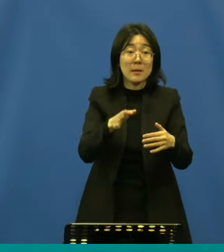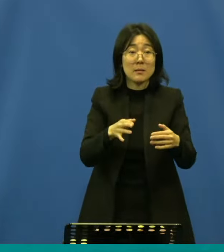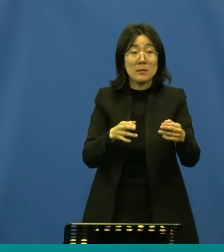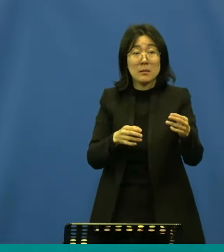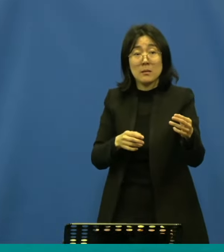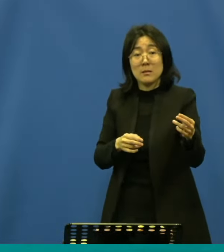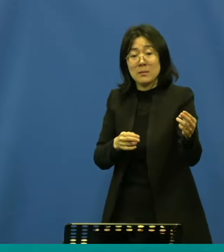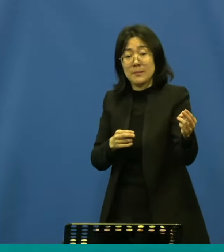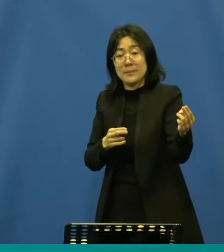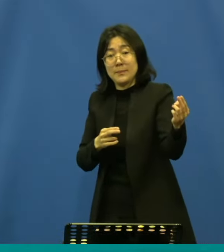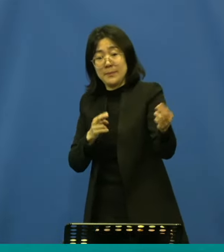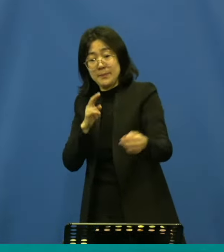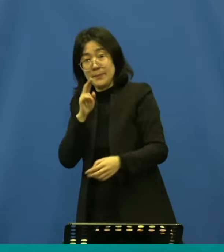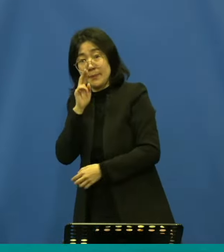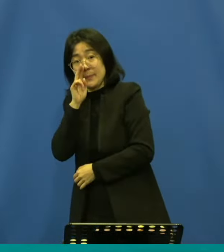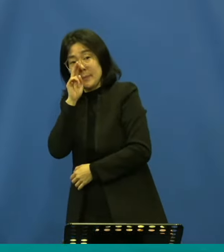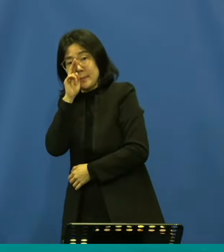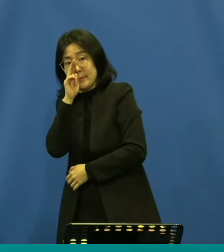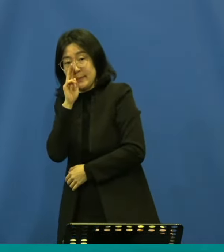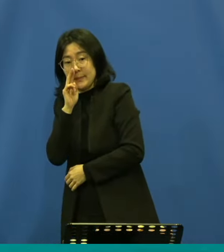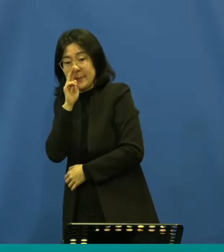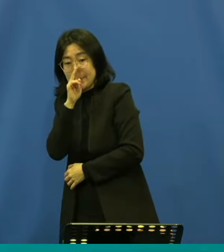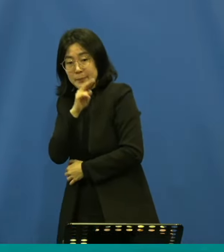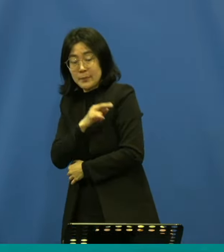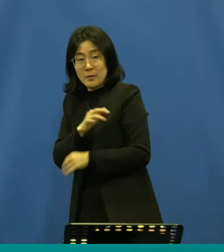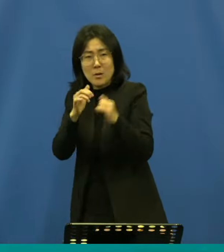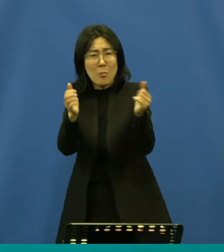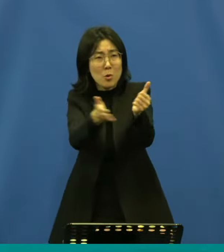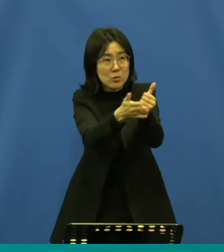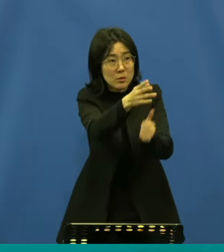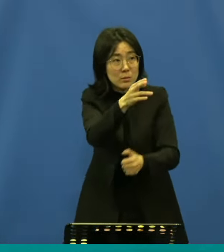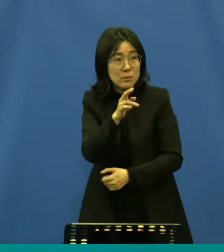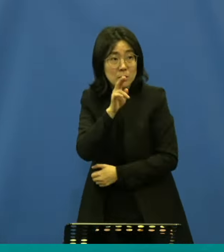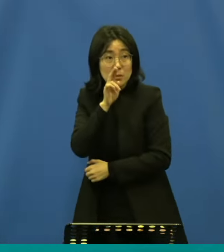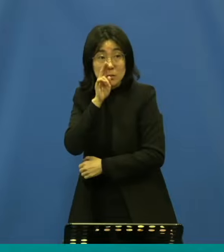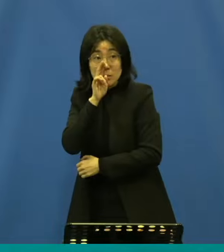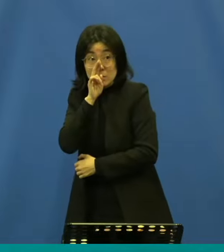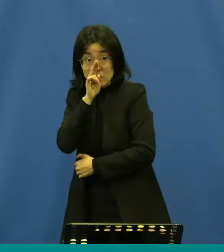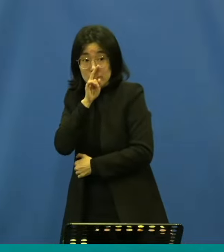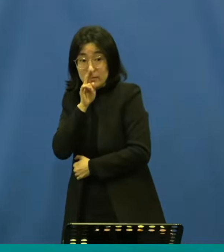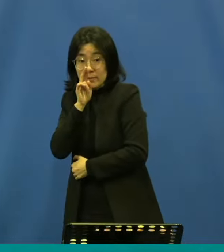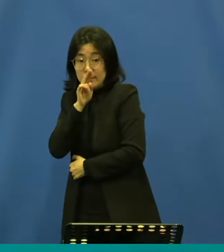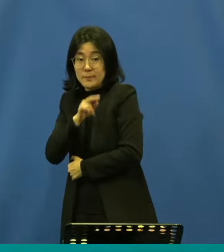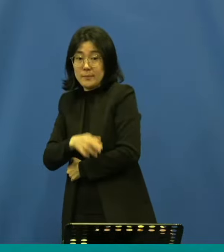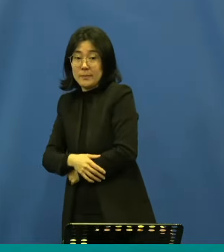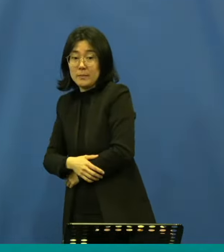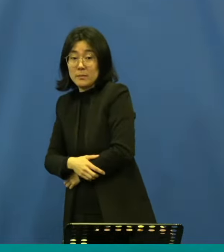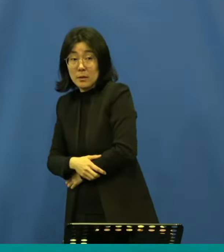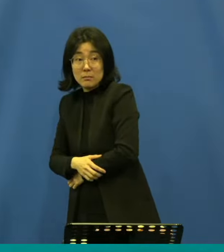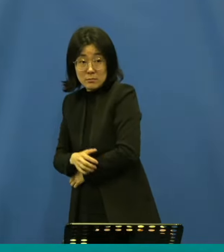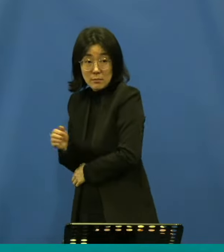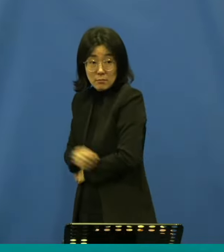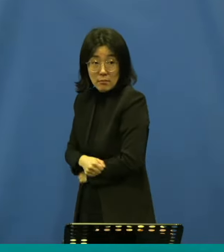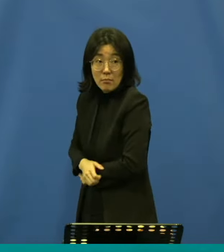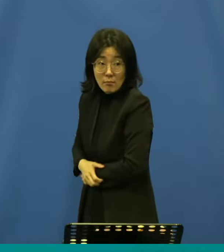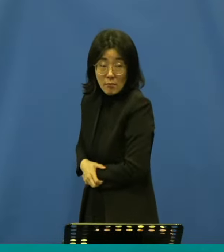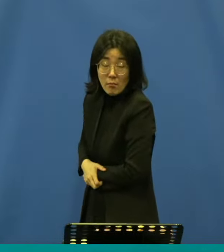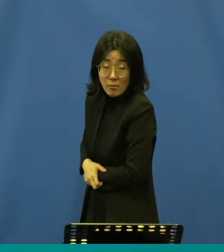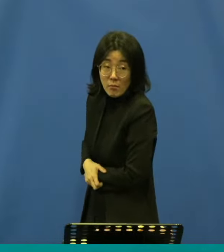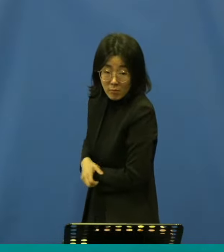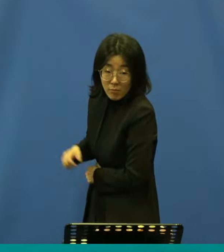나보다 사역 잘하는 사람이 있으면 박수를 아낌없이 쳐야지. 그런데 현실은 어때요?